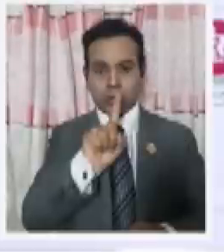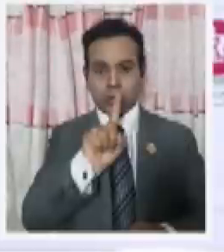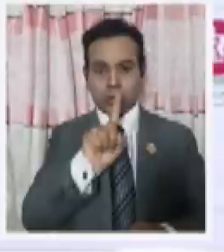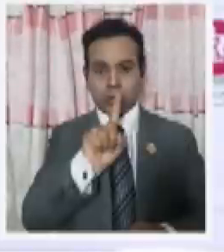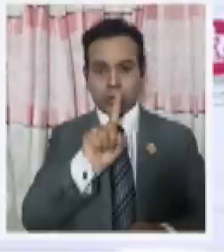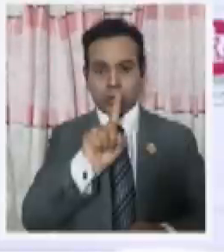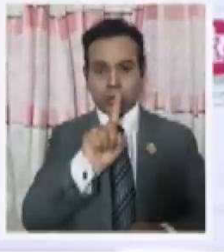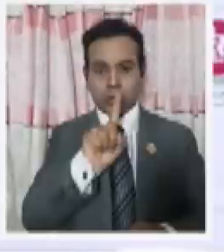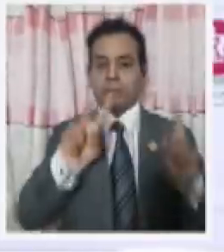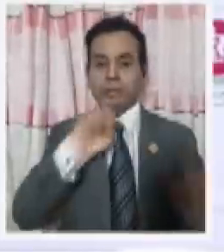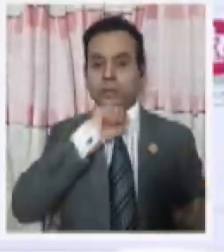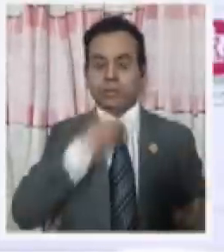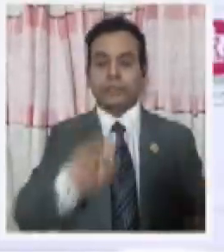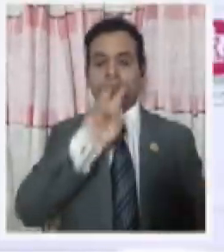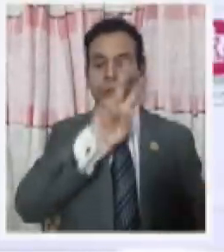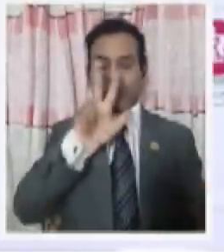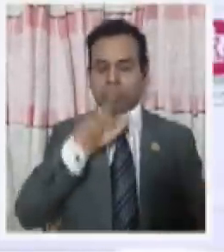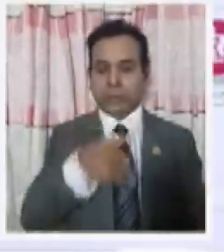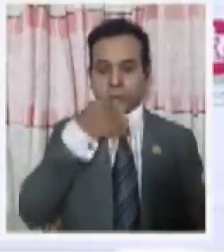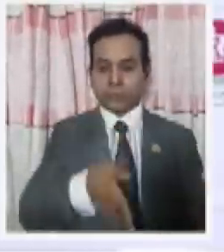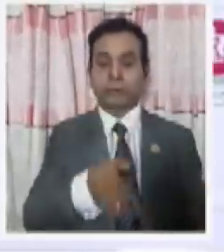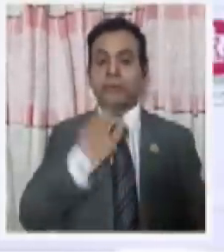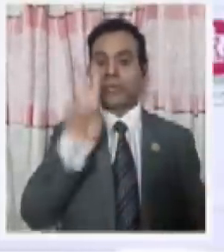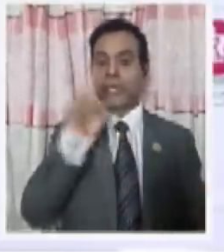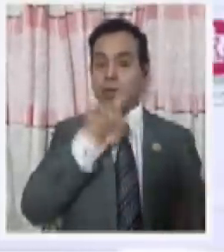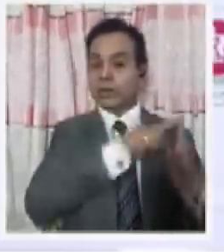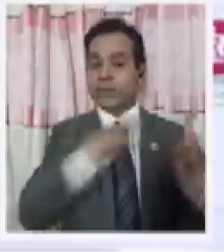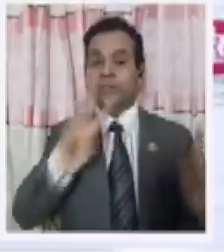51-60 714 জন এবং 60-1042 জন।